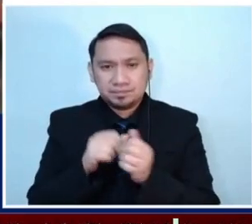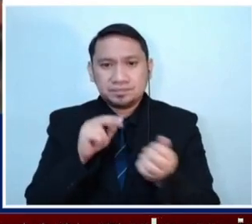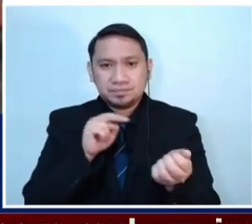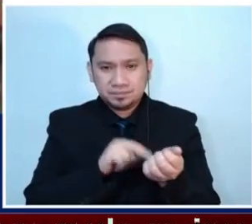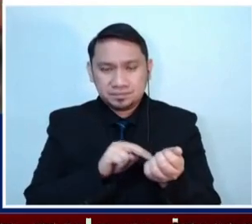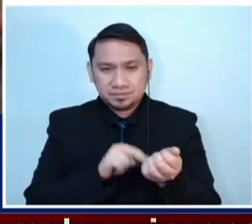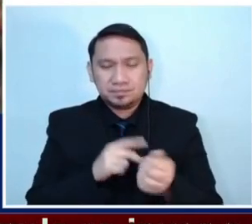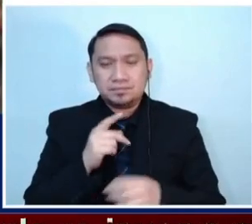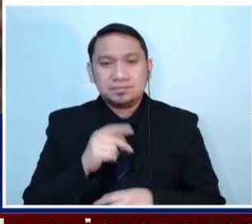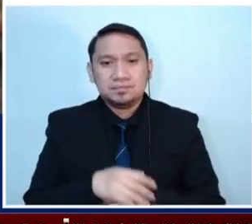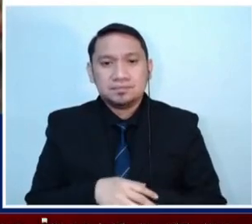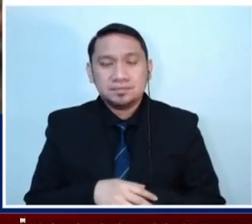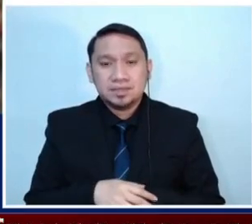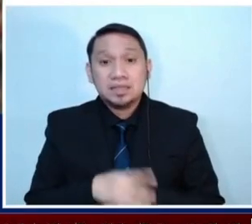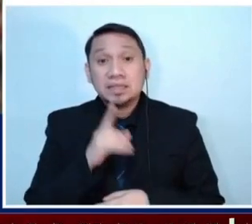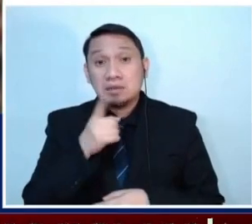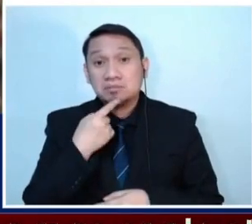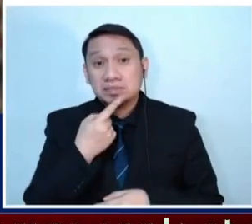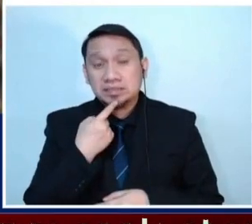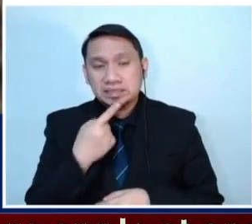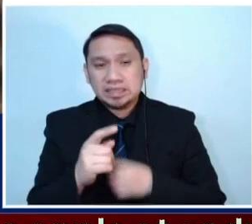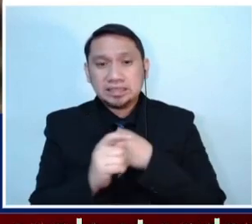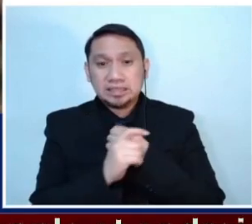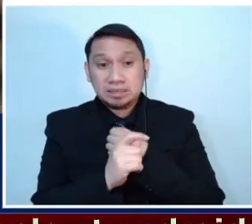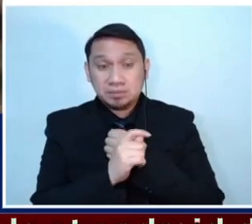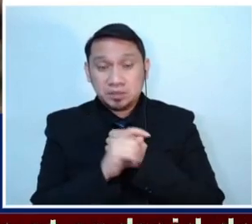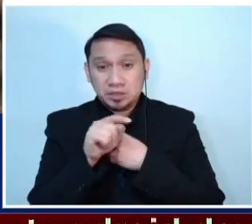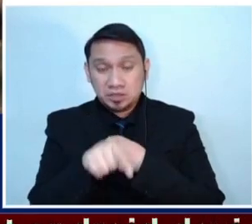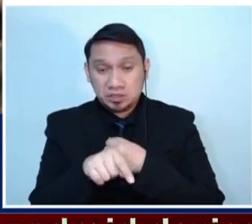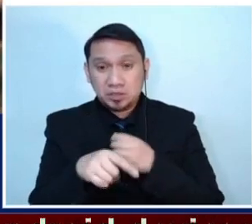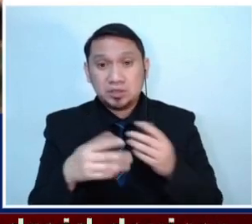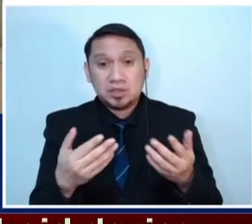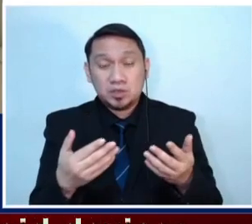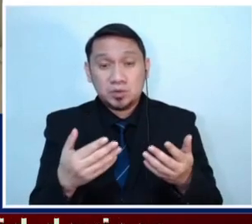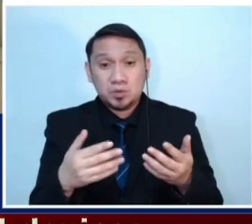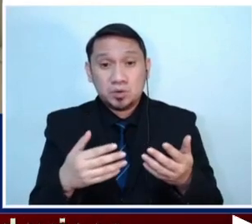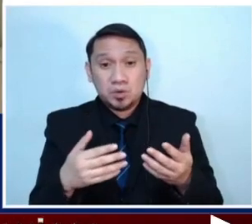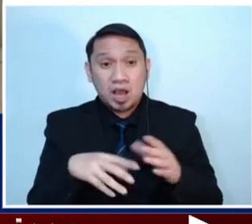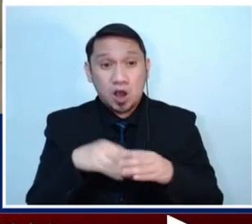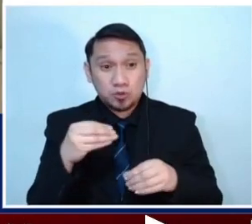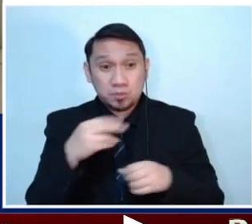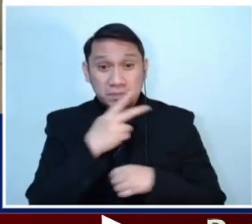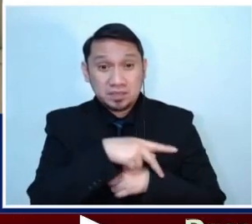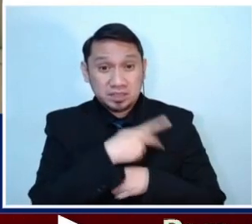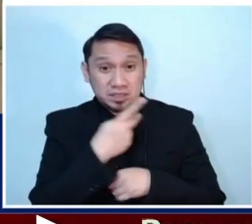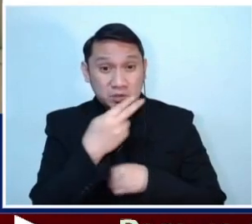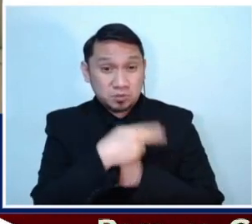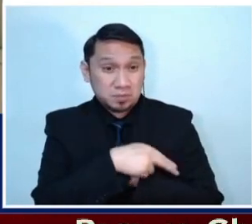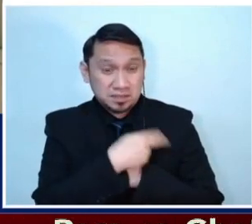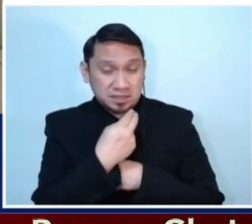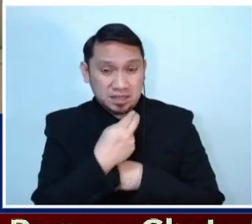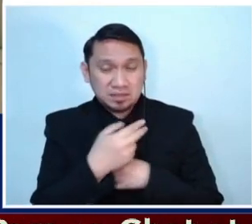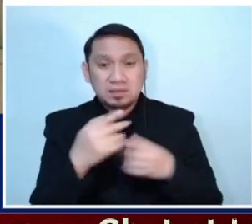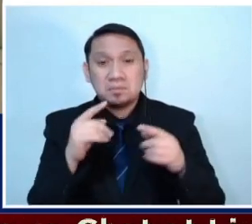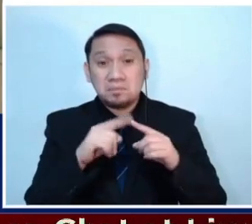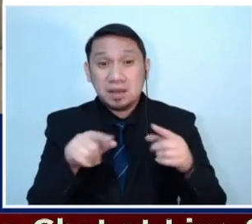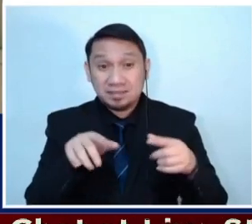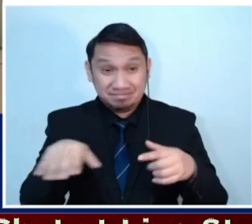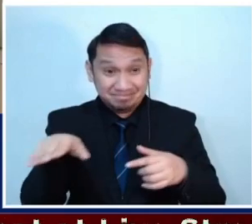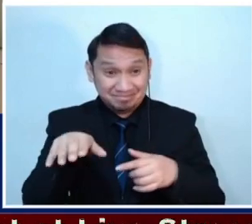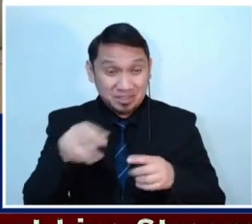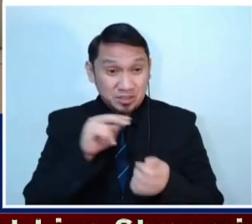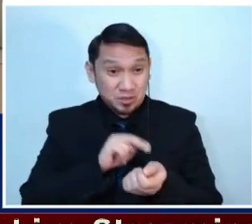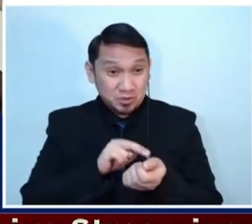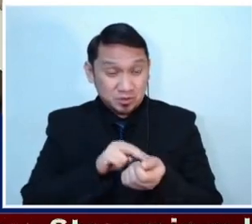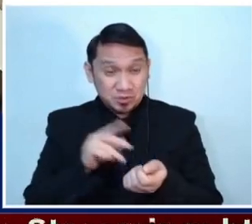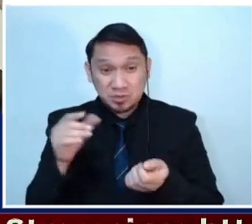Sean. Pansamantala rin isinara ang outpatient department ng ospital. Pero ngayon, nakarecover na ang mga nagpositibong